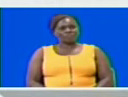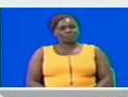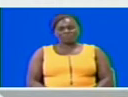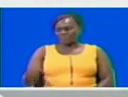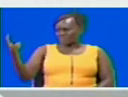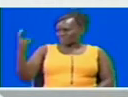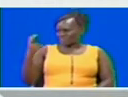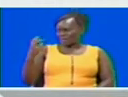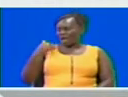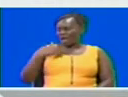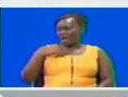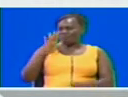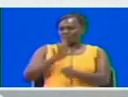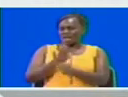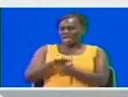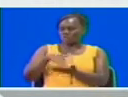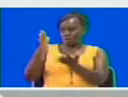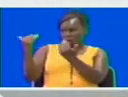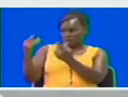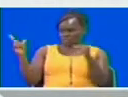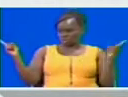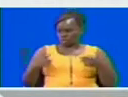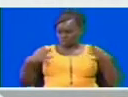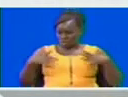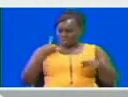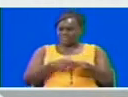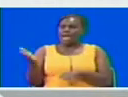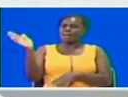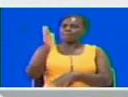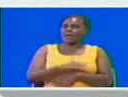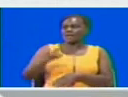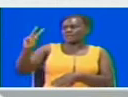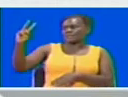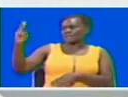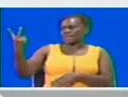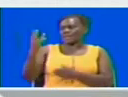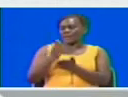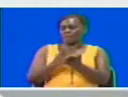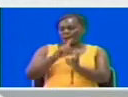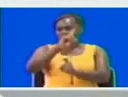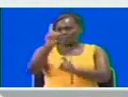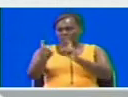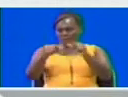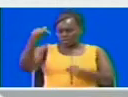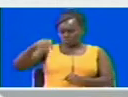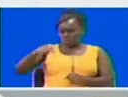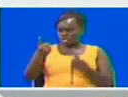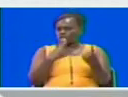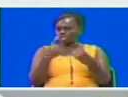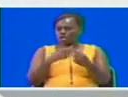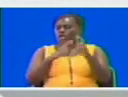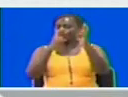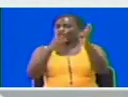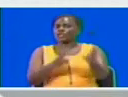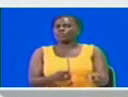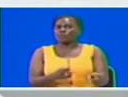Mtazamaji, kuna mengi zaidi tuliyokuandalia na pumzika kidogo, lakini tutakaporejea tutakuwa tunaingia kwenye sehemu yetu ya mahojiano, ambapo hii leo tunazungumzia ripoti